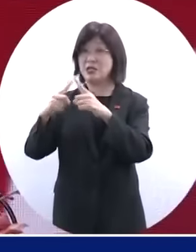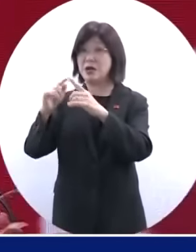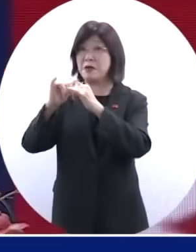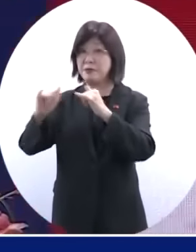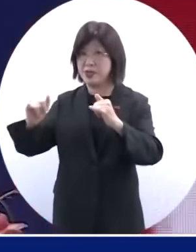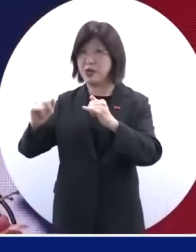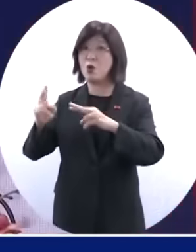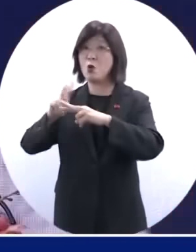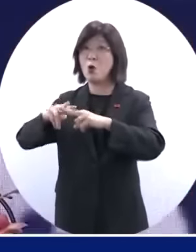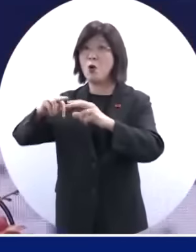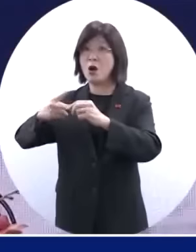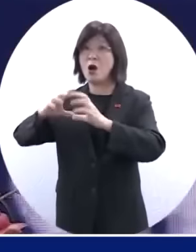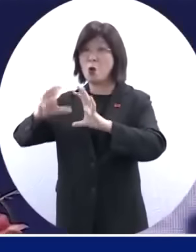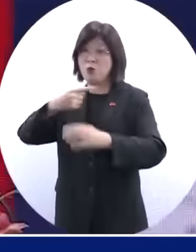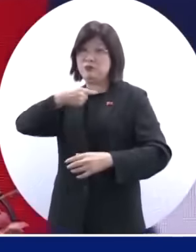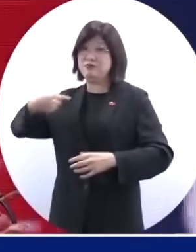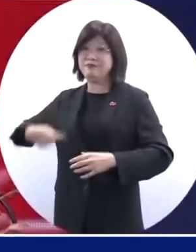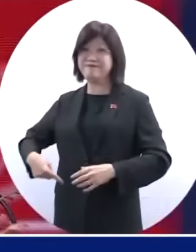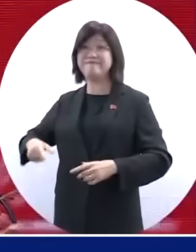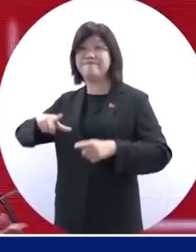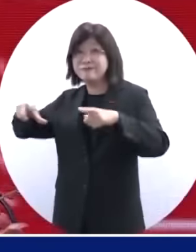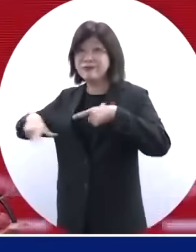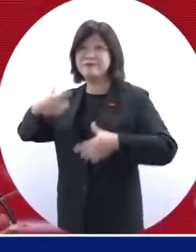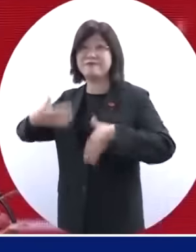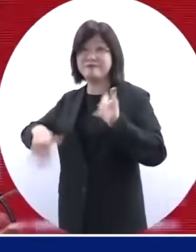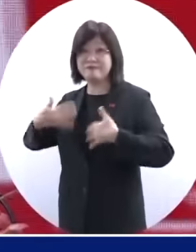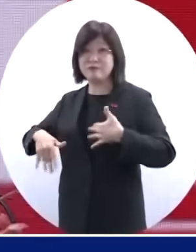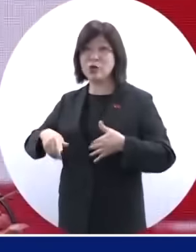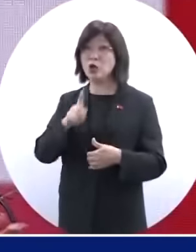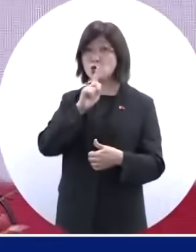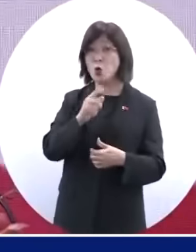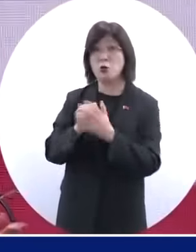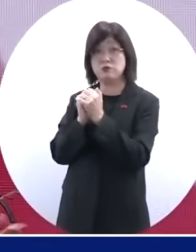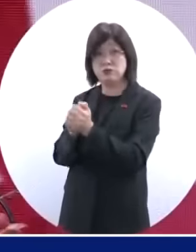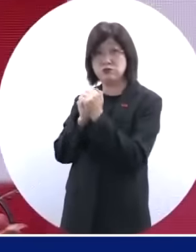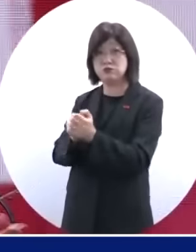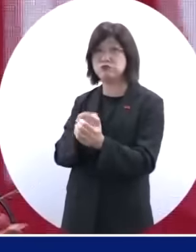生日快乐，特别祝贺词要精准，